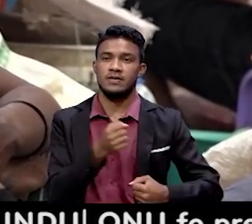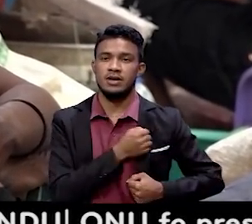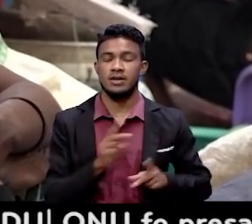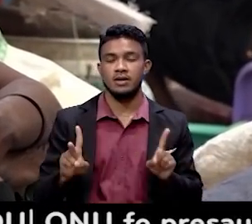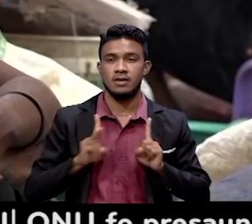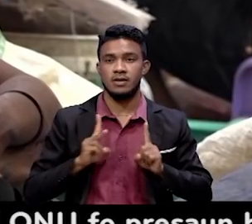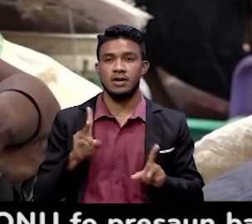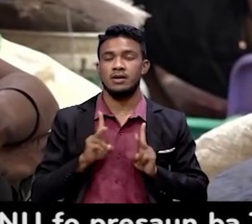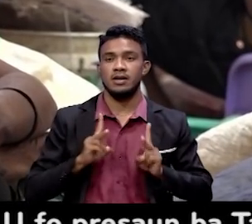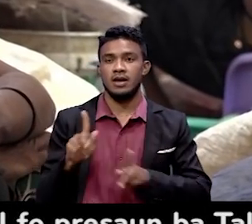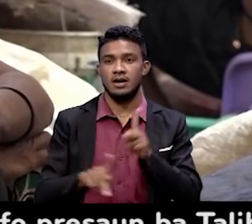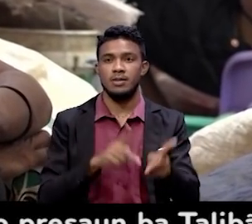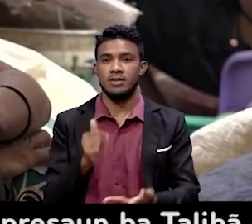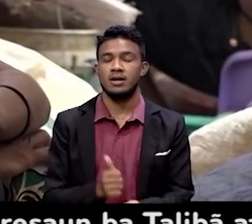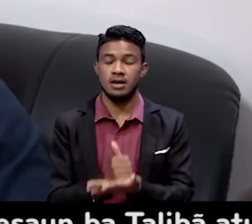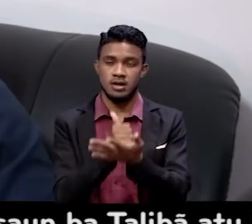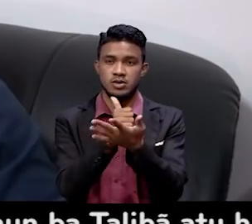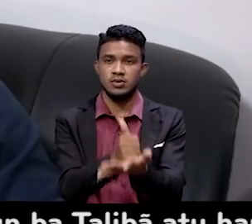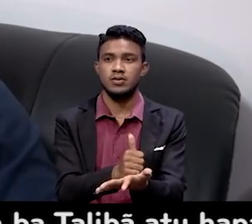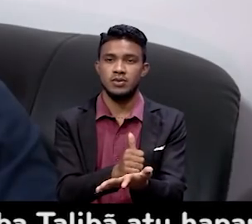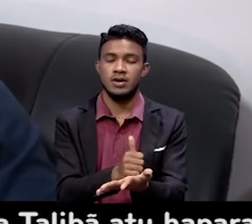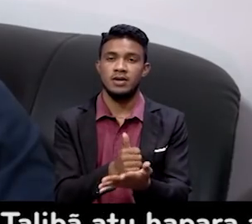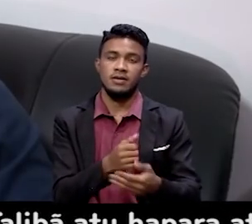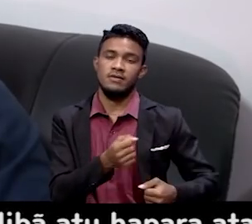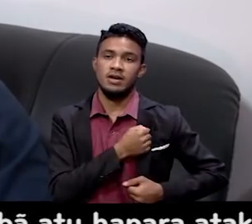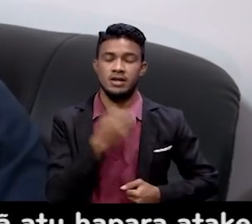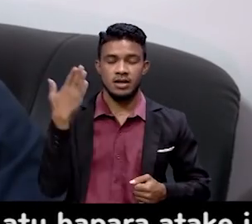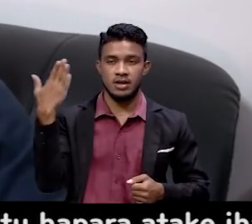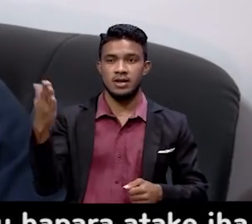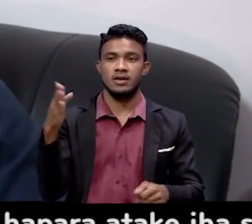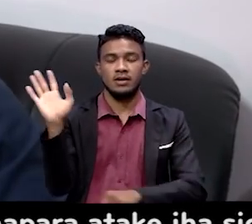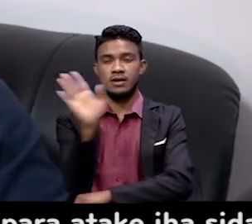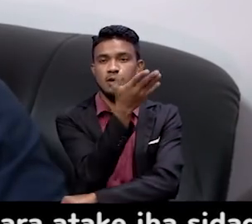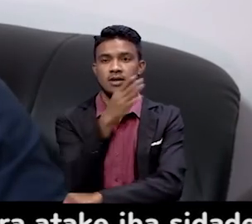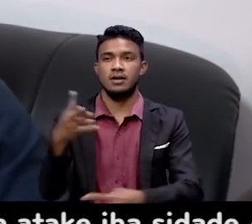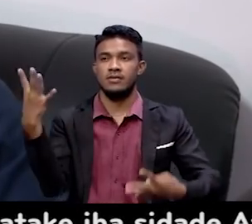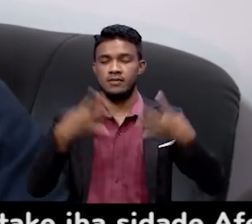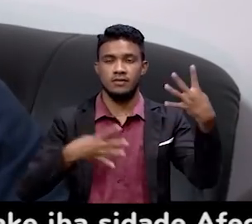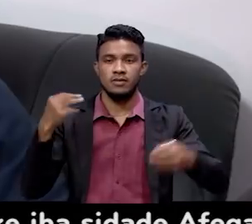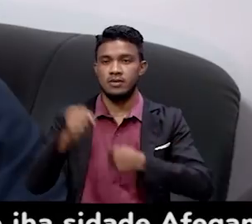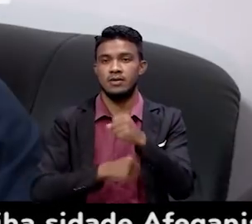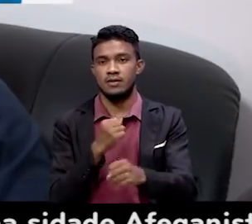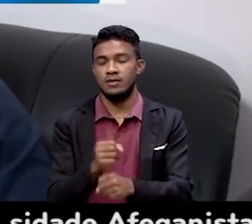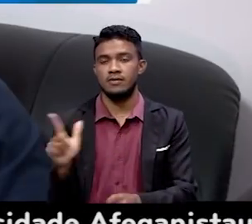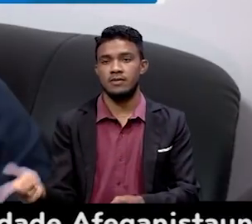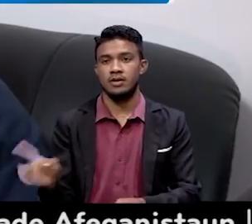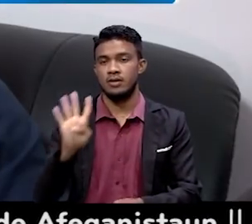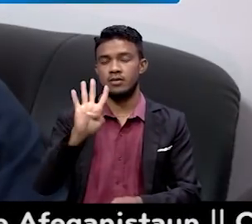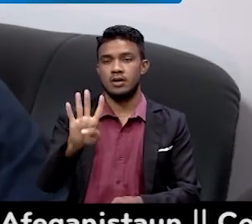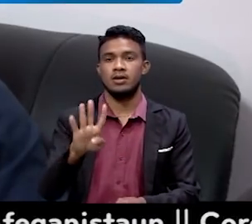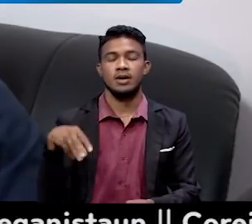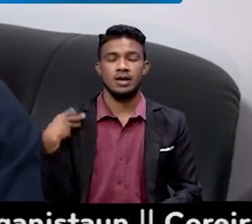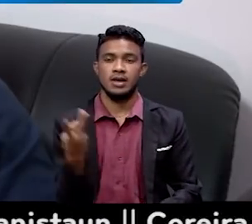Povo maka apoya Valentil en sobrevivencia ailaran, 24 anos. Se ohin lorong ita la luta ba povo ni